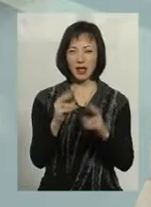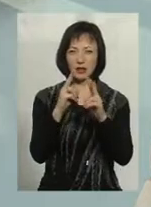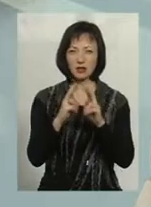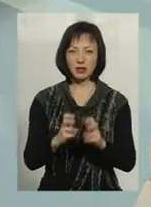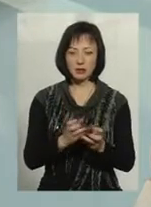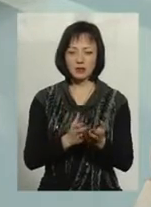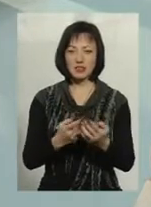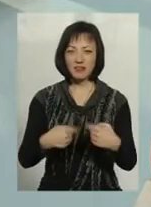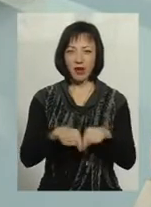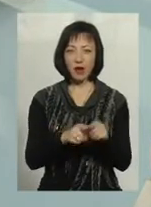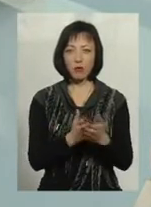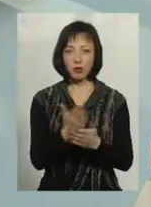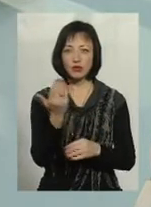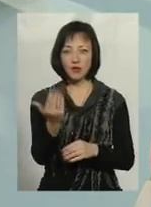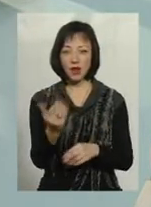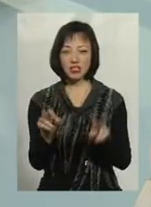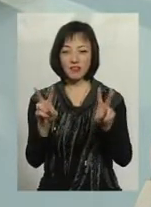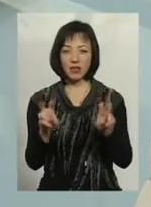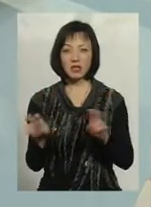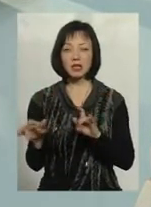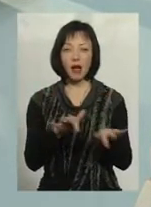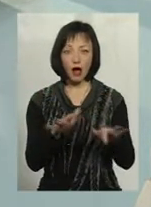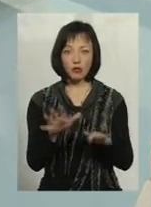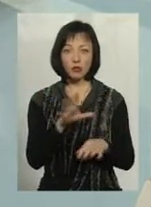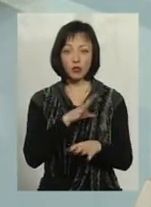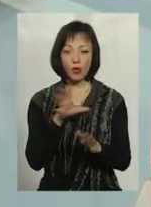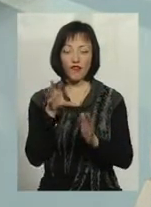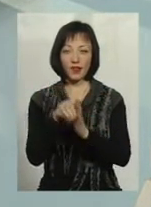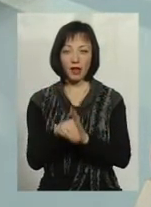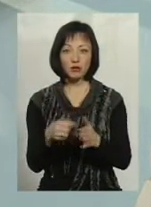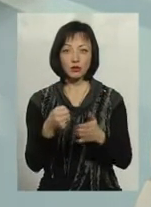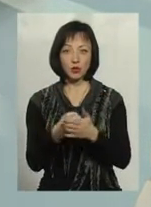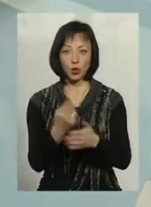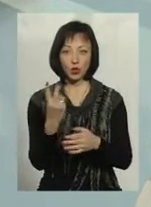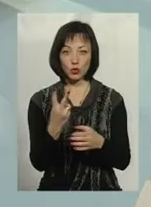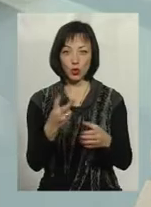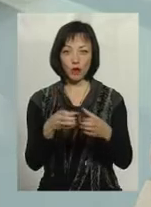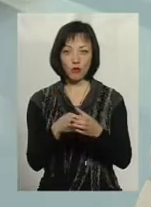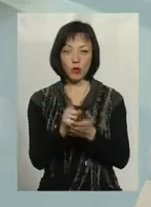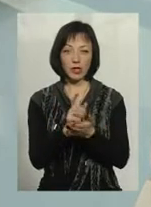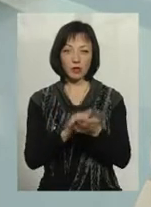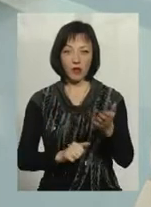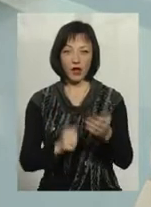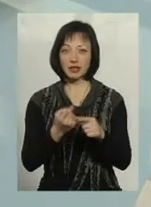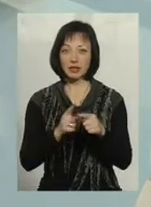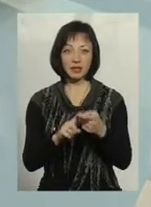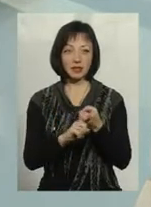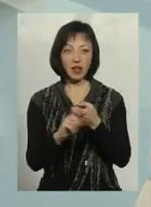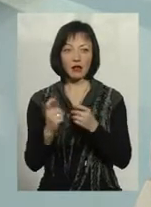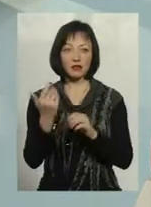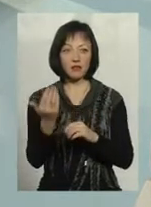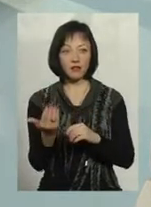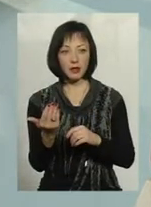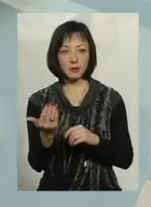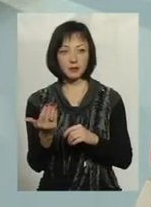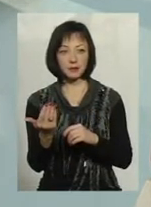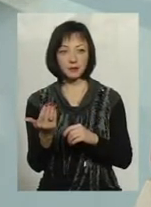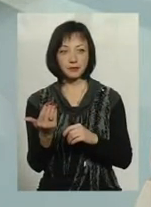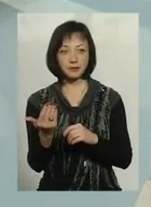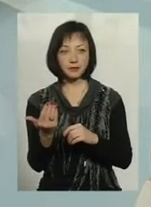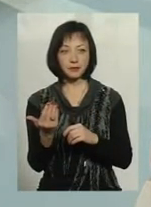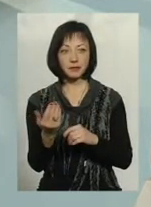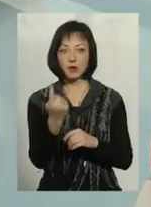ж бути на першій групі, а не на другій. А чому на другій? Правильно, на першій групі. Но друга має можливість працювати без